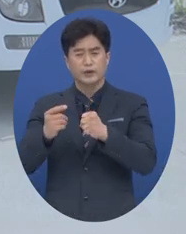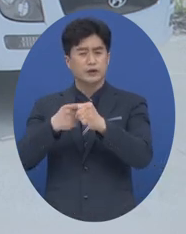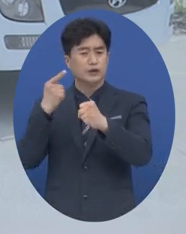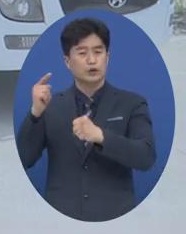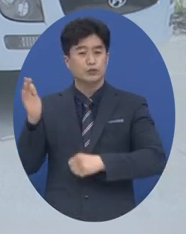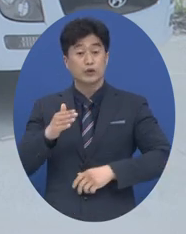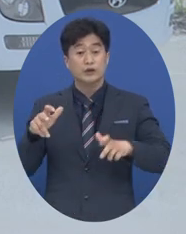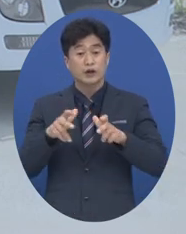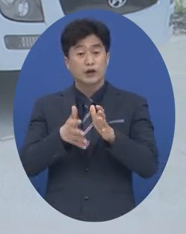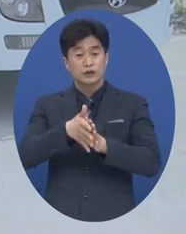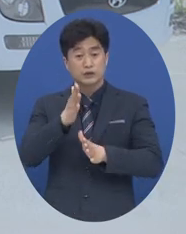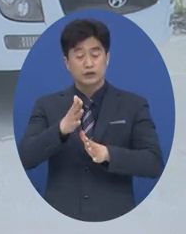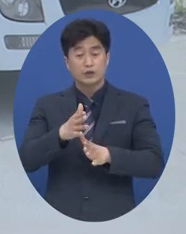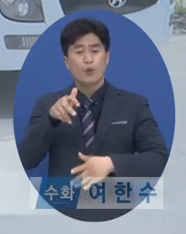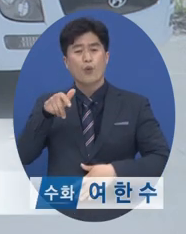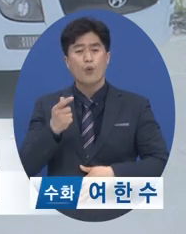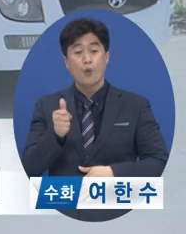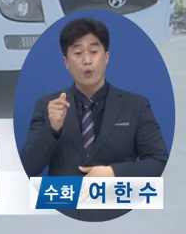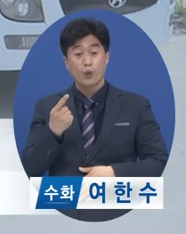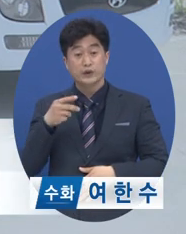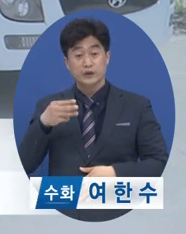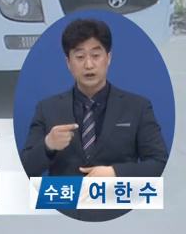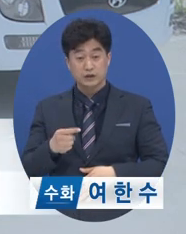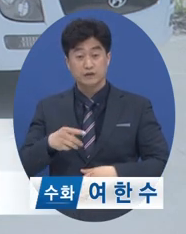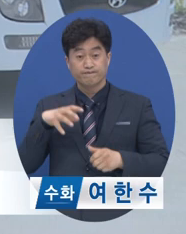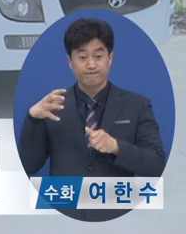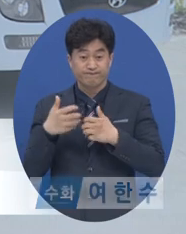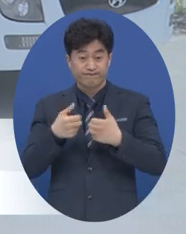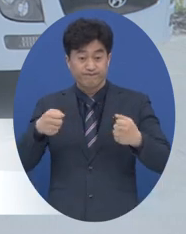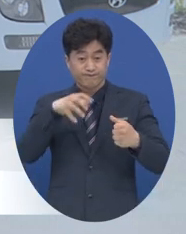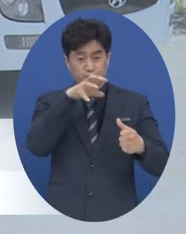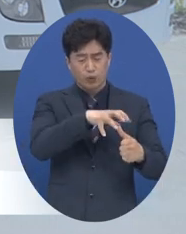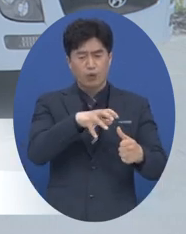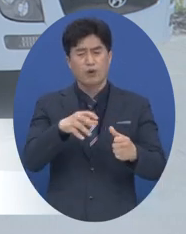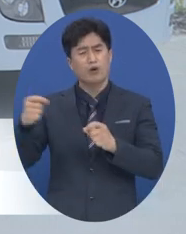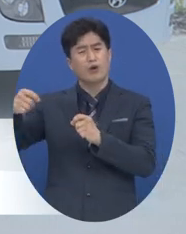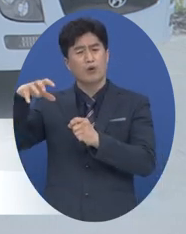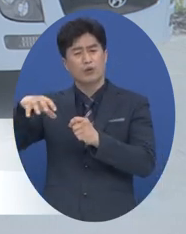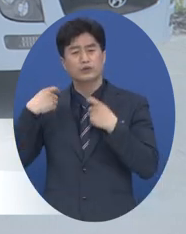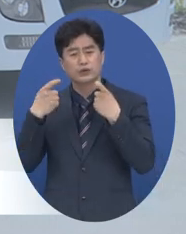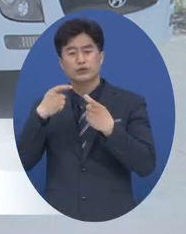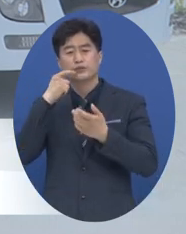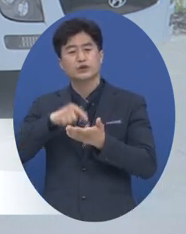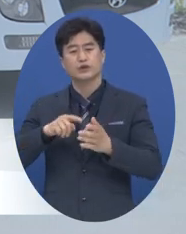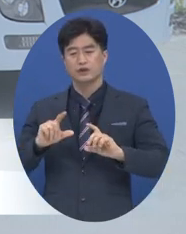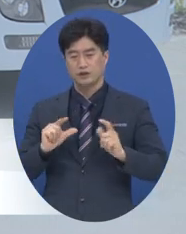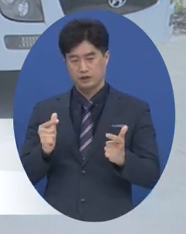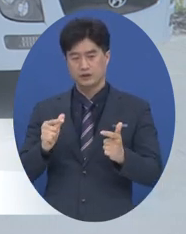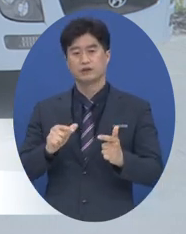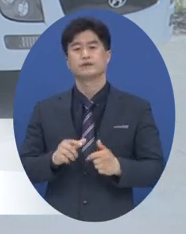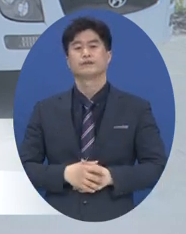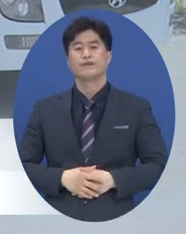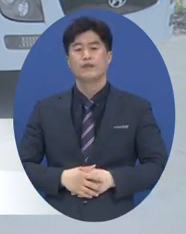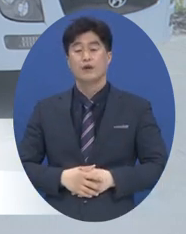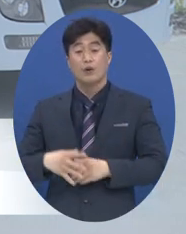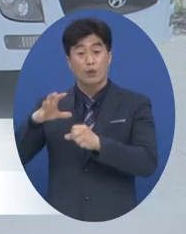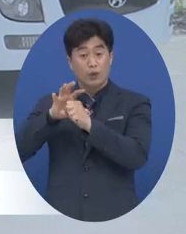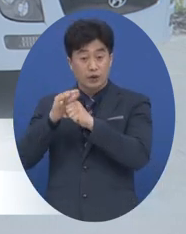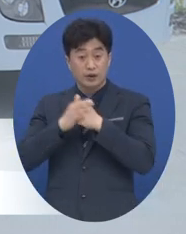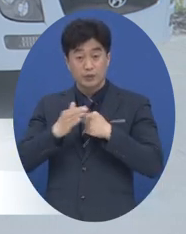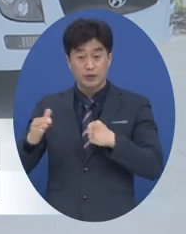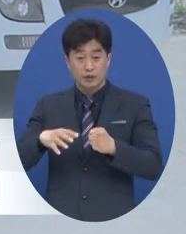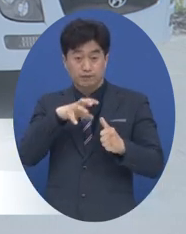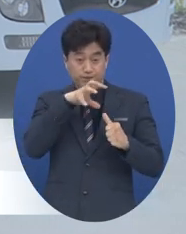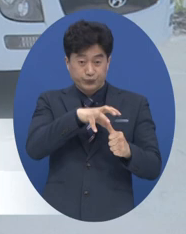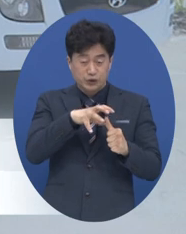코로나19로 작년부터 장애인 시설은 코호트 격리 등으로 가벼운 나들이조차 쉽지 않은 시간을 보내고 있습니다. 코로나19로